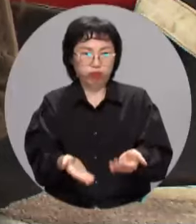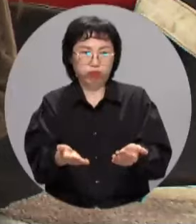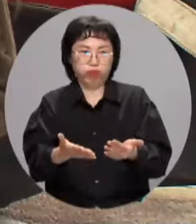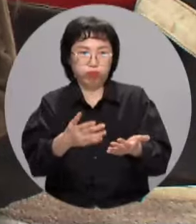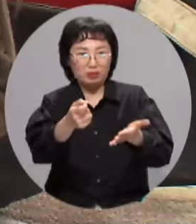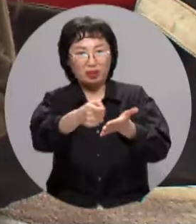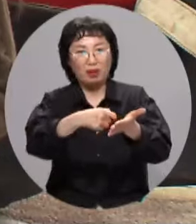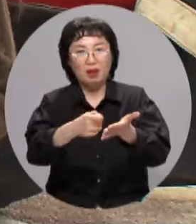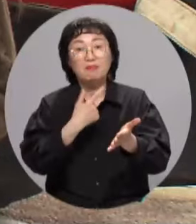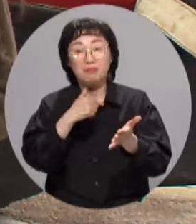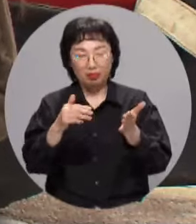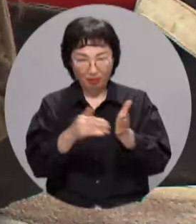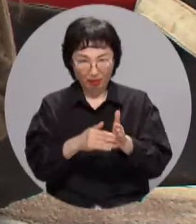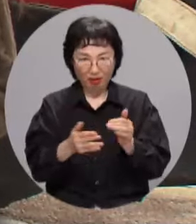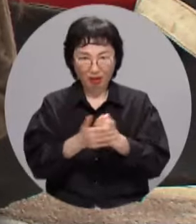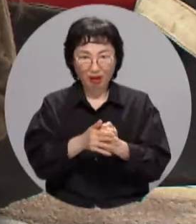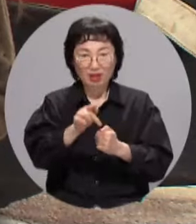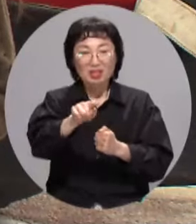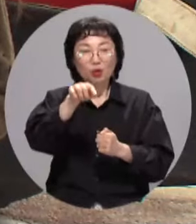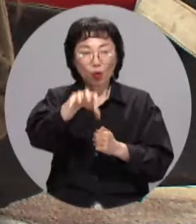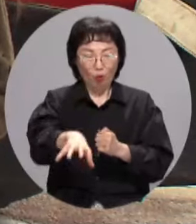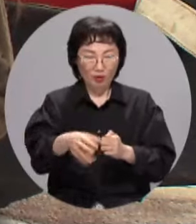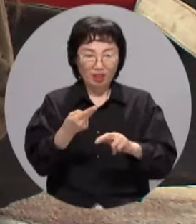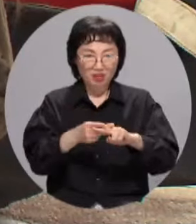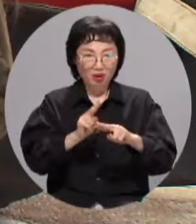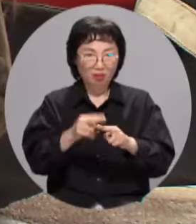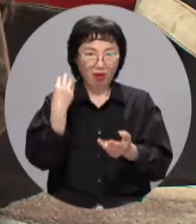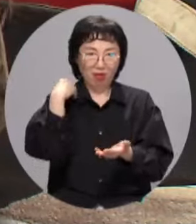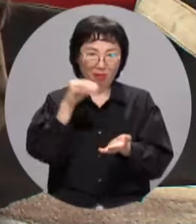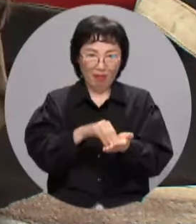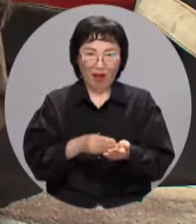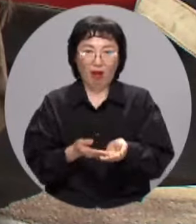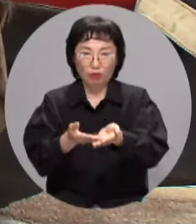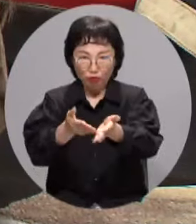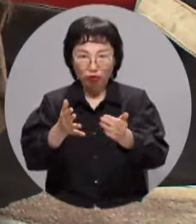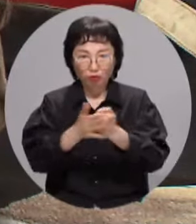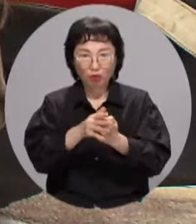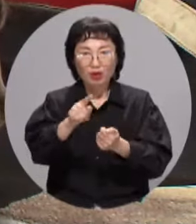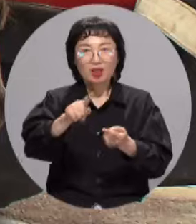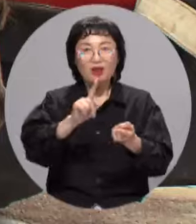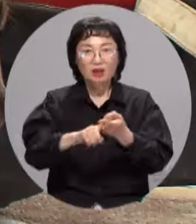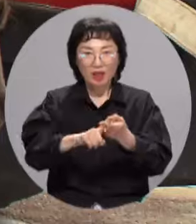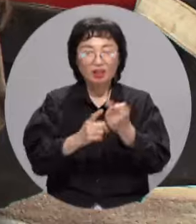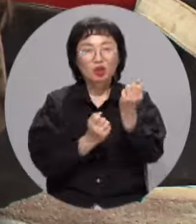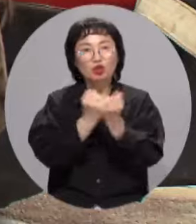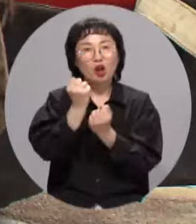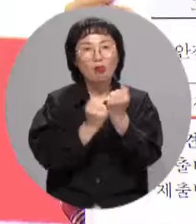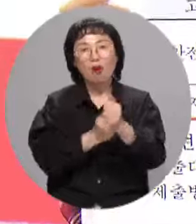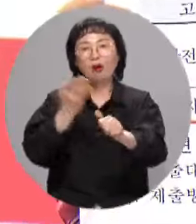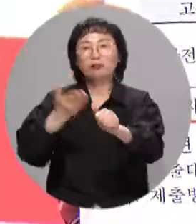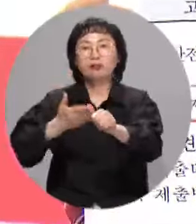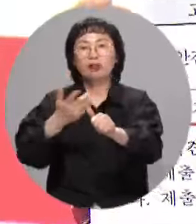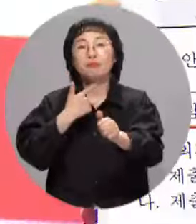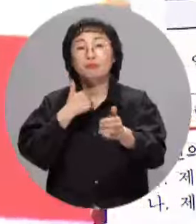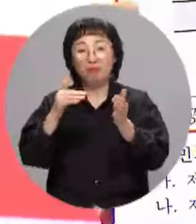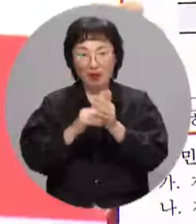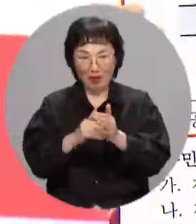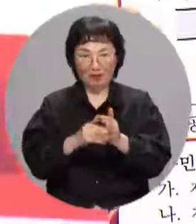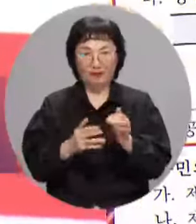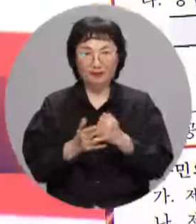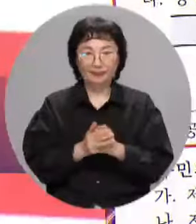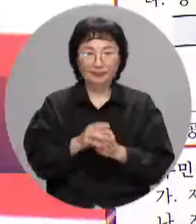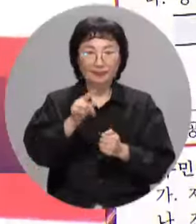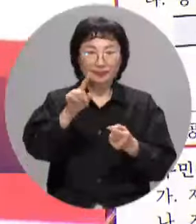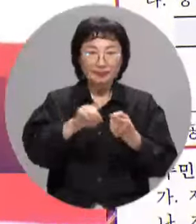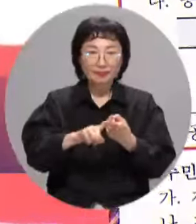앞에서 선물 세트를 반납하면서 주민공람 열람부의 공개와 설명을 요구하고 나섰습니다. 수면 연장을